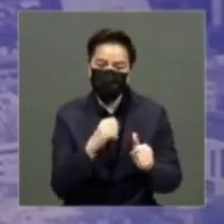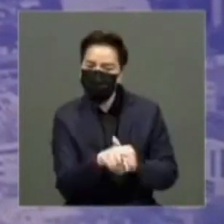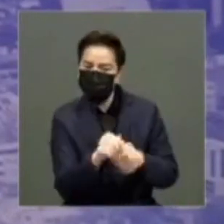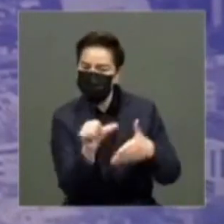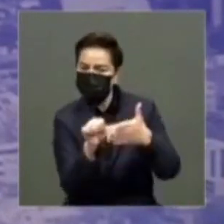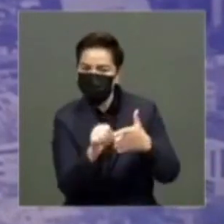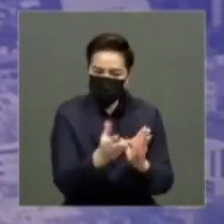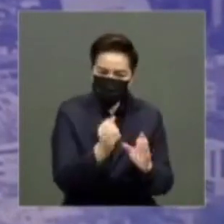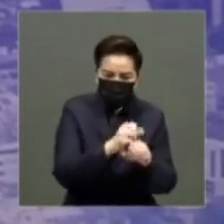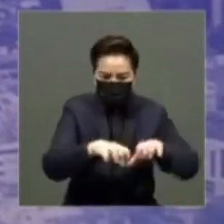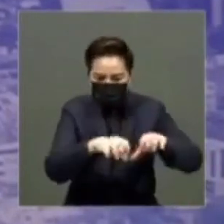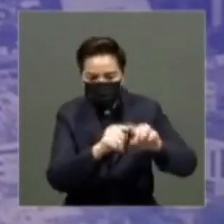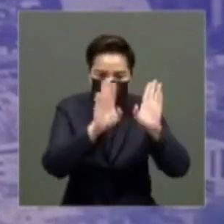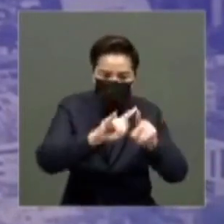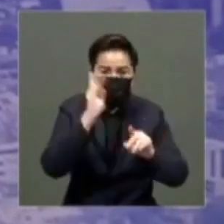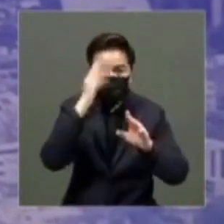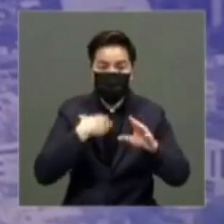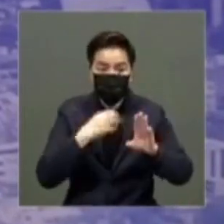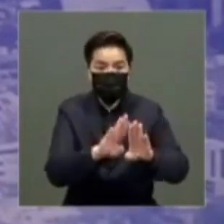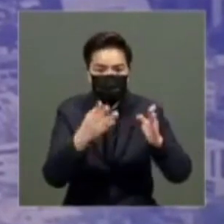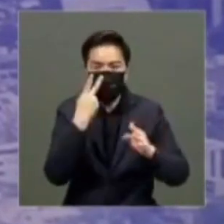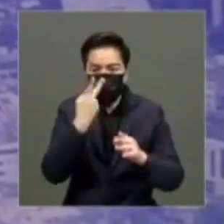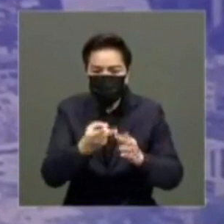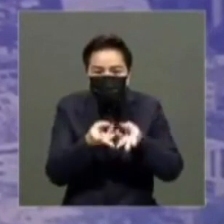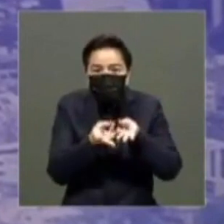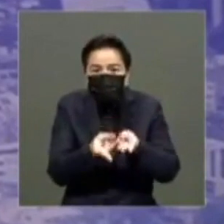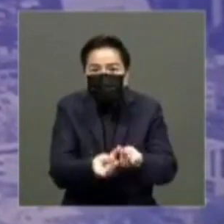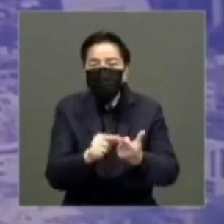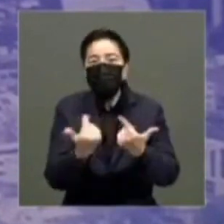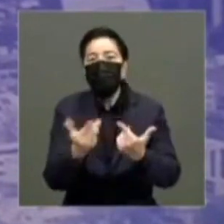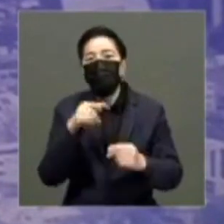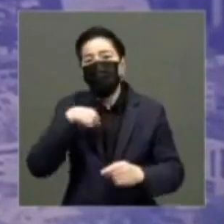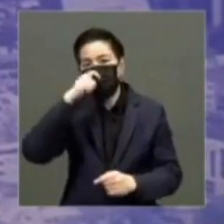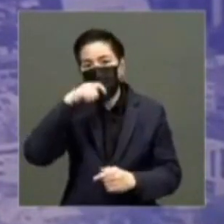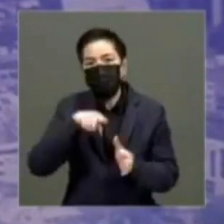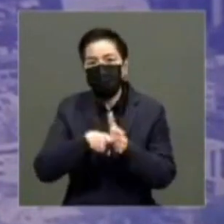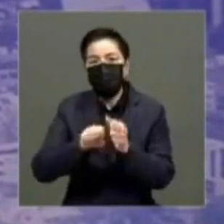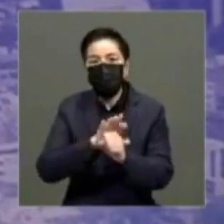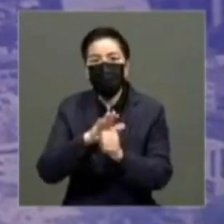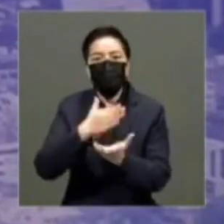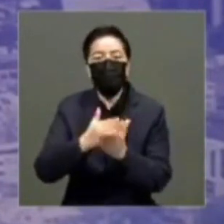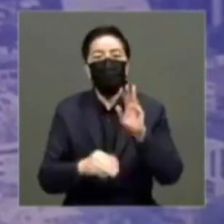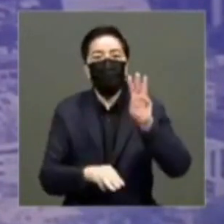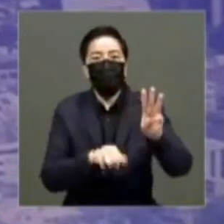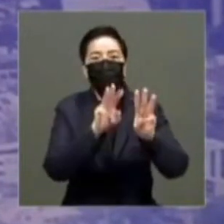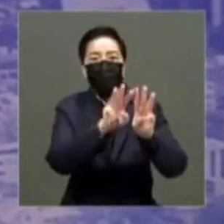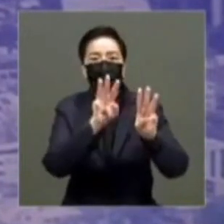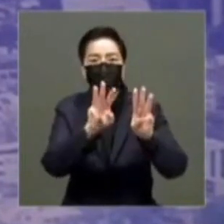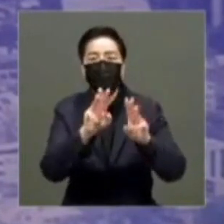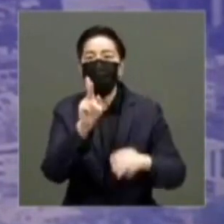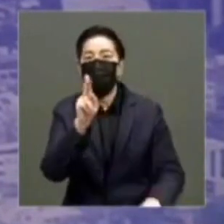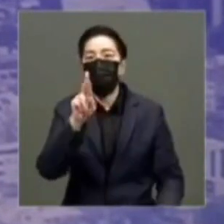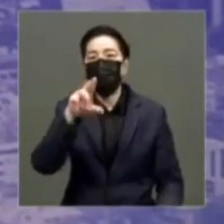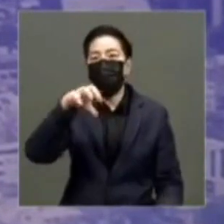ค่ะให้สถานประกอบการเหล่านี้ค่ะรีบเข้าไปดูรายละเอียดของไทย Stop COVID Plus ที่เว็บไซต์กรมอนามัยนะคะเ